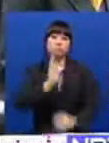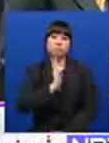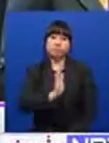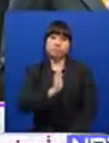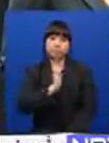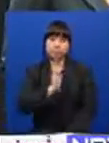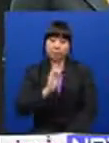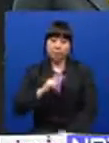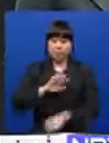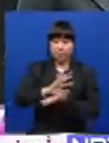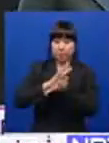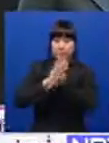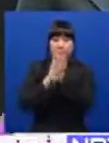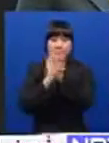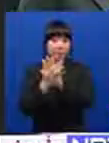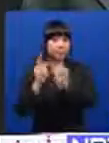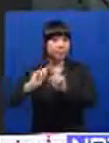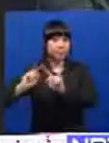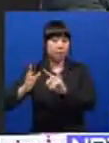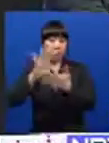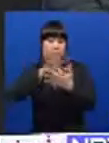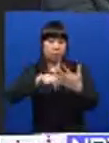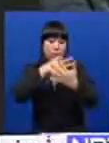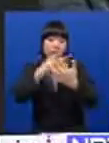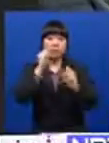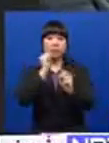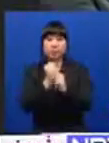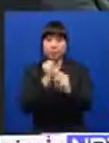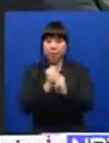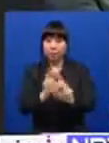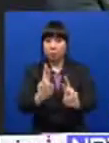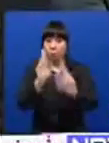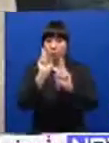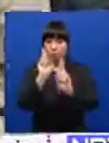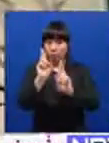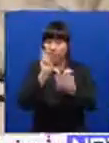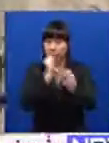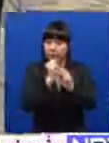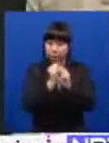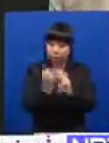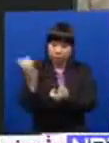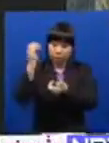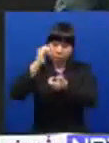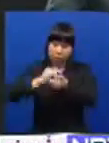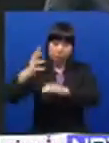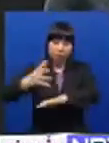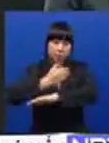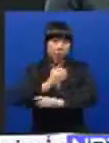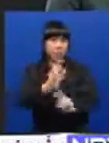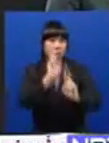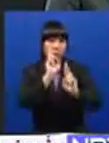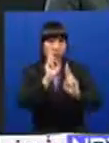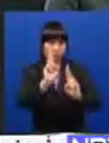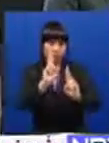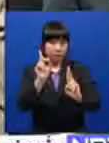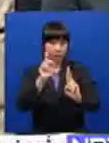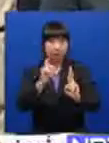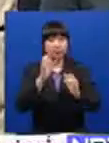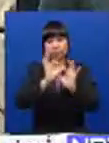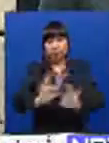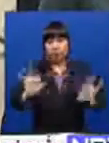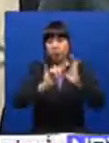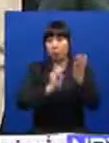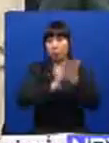ตัวให้เข้ากับสถานการณ์วางแผนการทำงานและระมัดระวังการทำงานร่วมกับฝ่ายการเมืองด้วยการยึดมั่นความถูก